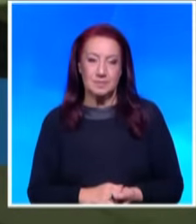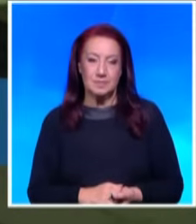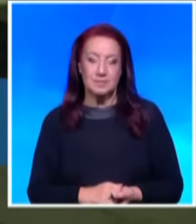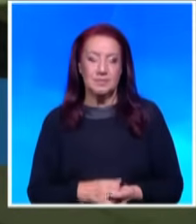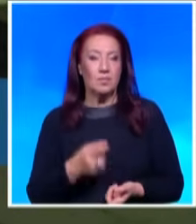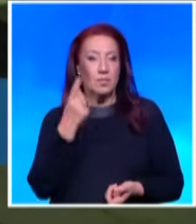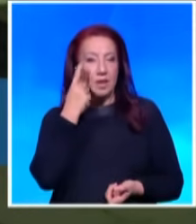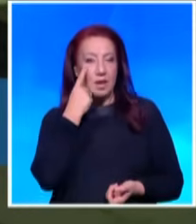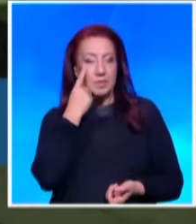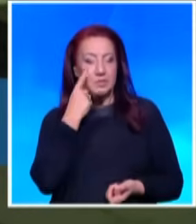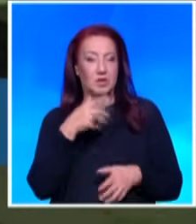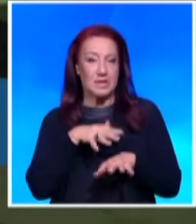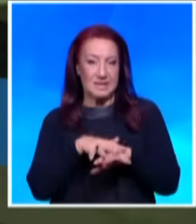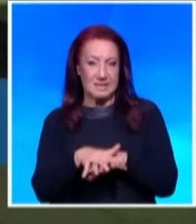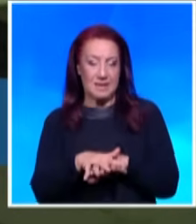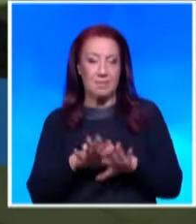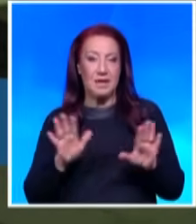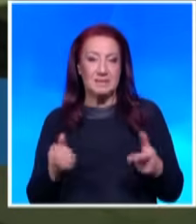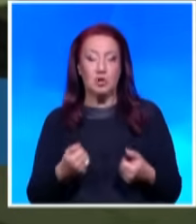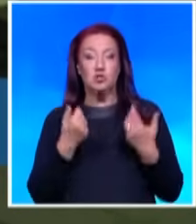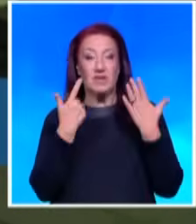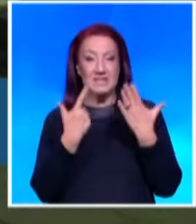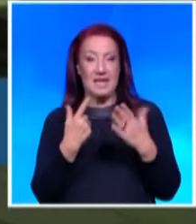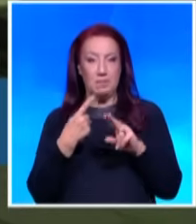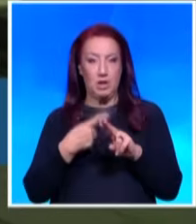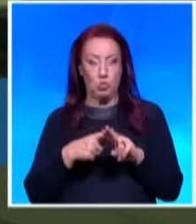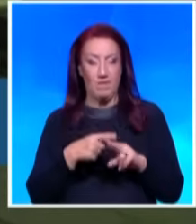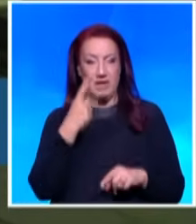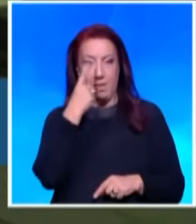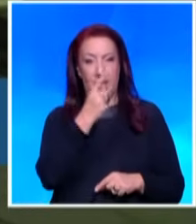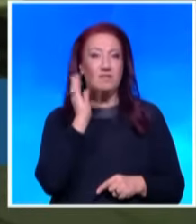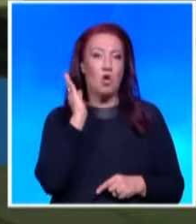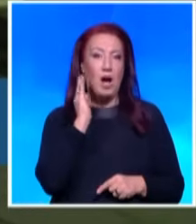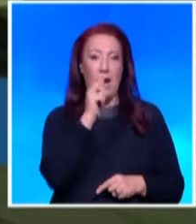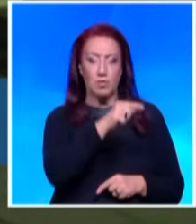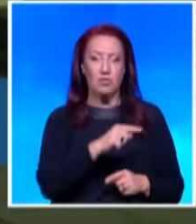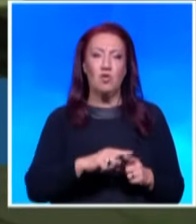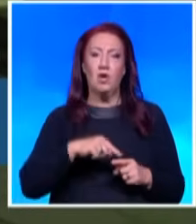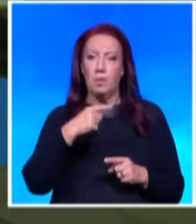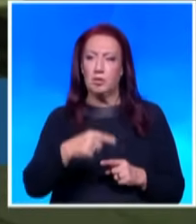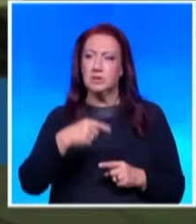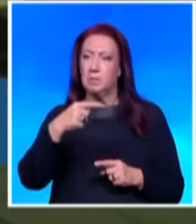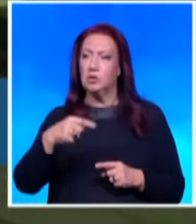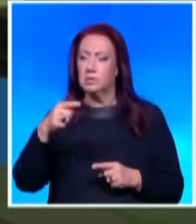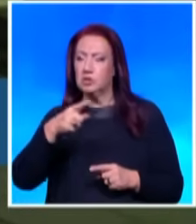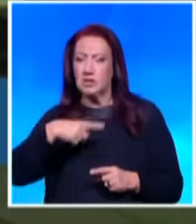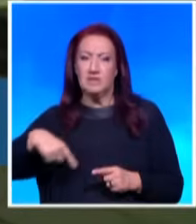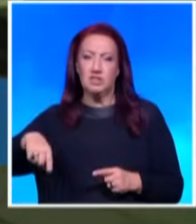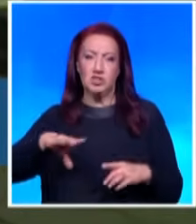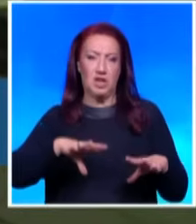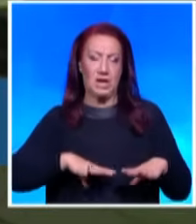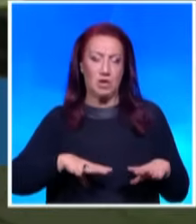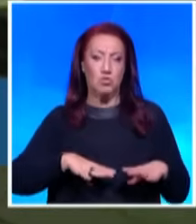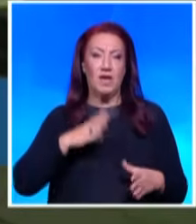Тестването на системата реално ще започне на 7 ноември, първо в Габрово, а след това поетапно във всички останали градове в страната до